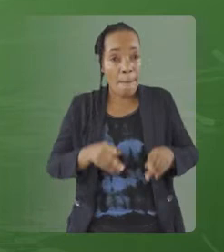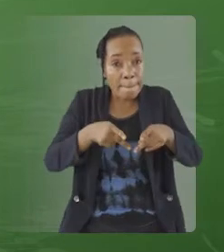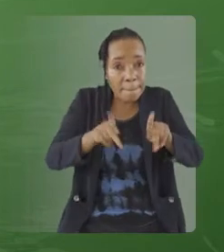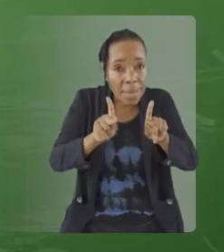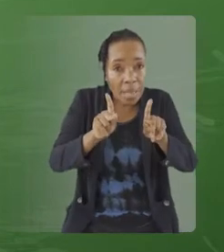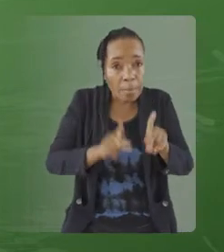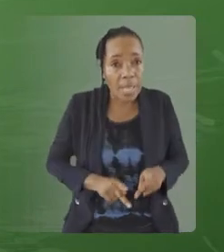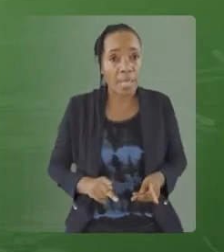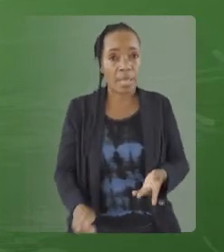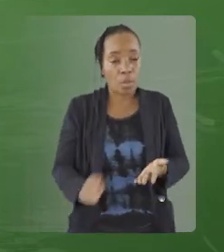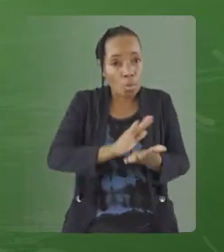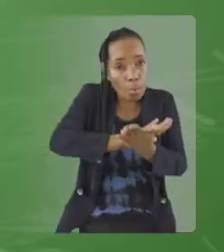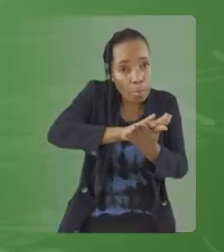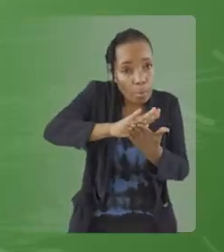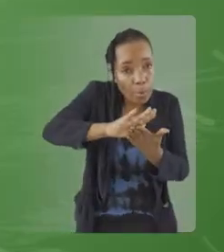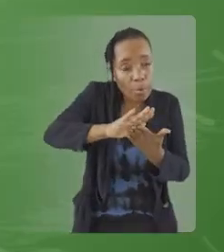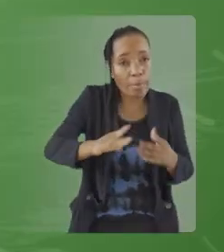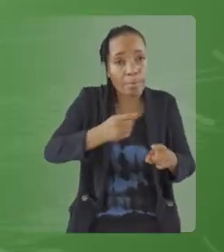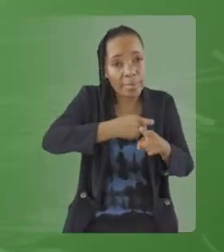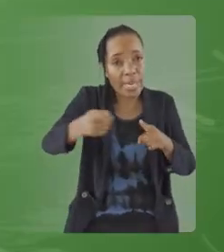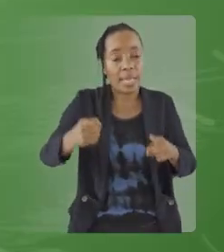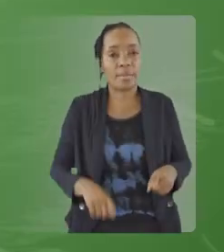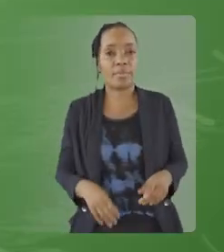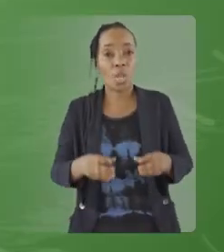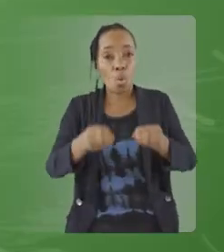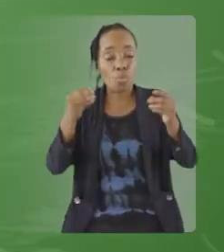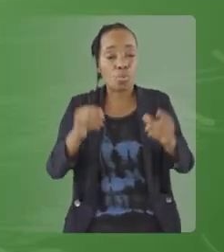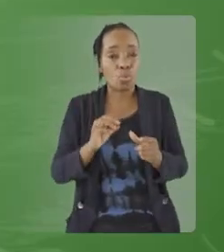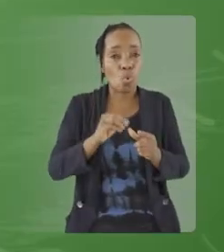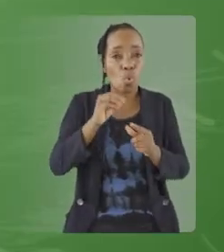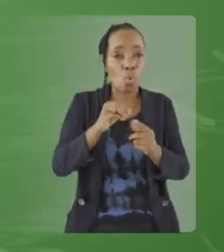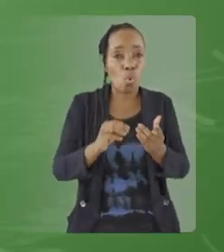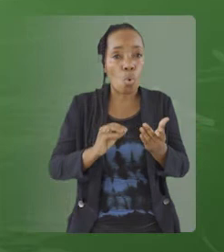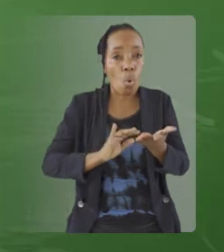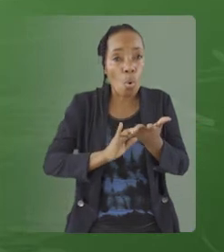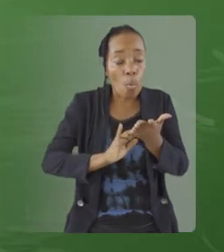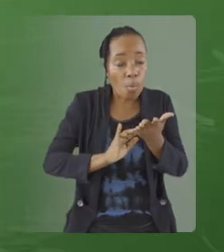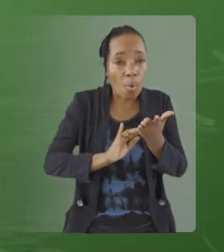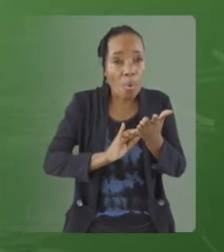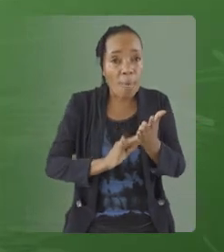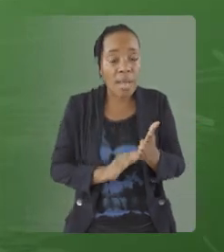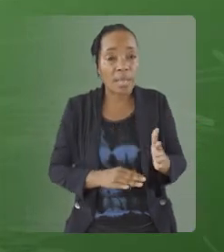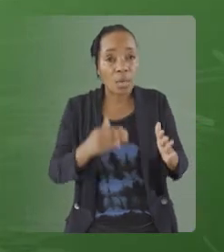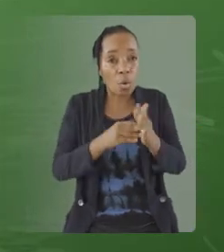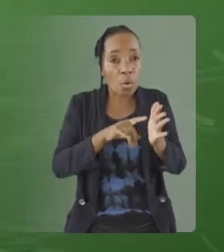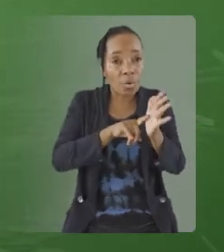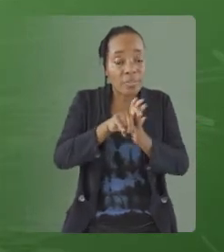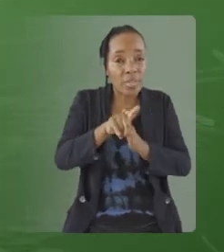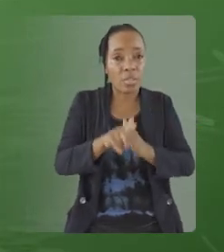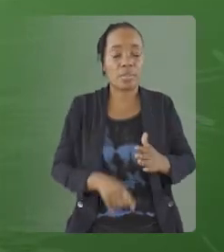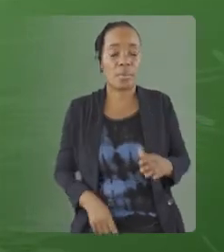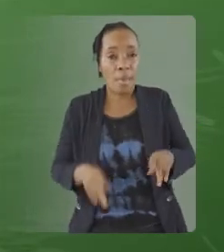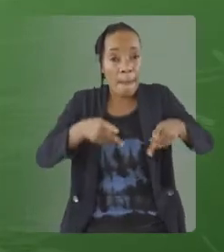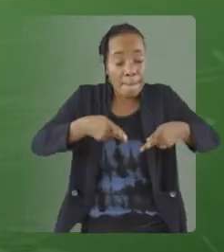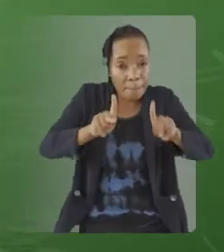La poudre ou la pommade antiseptique facilite la guérison,